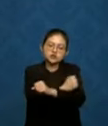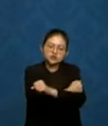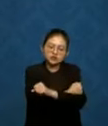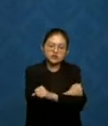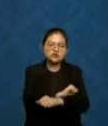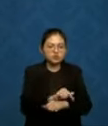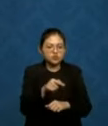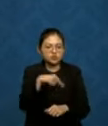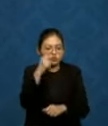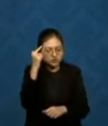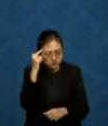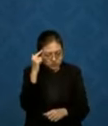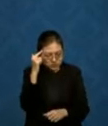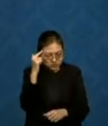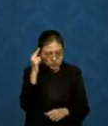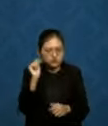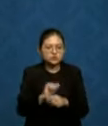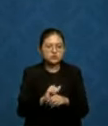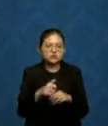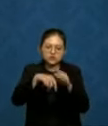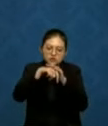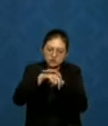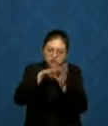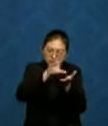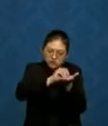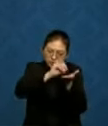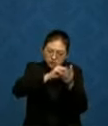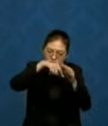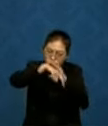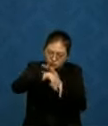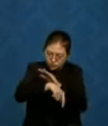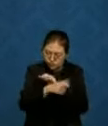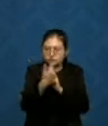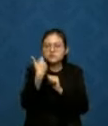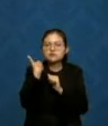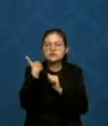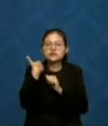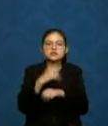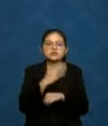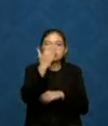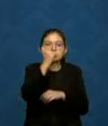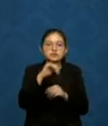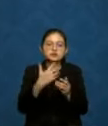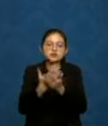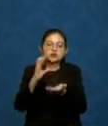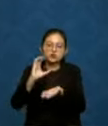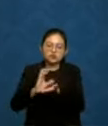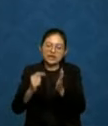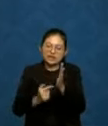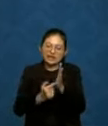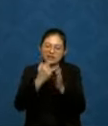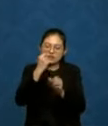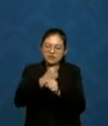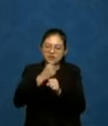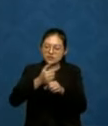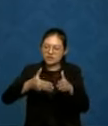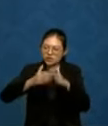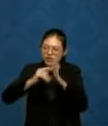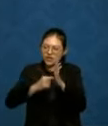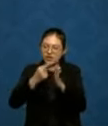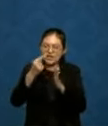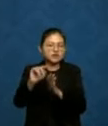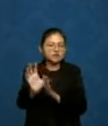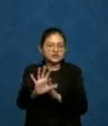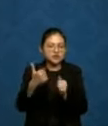และมีความรู้ลึกซึ้งในเชิงข้อมูลมากกว่าผมเพราะกองทุนนี้ครับไม่ได้เพิ่งเริ่มดำเนินงานแต่ท่านทำ